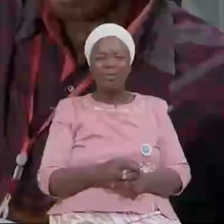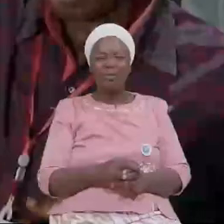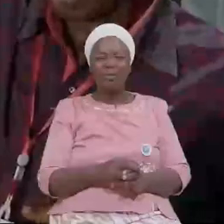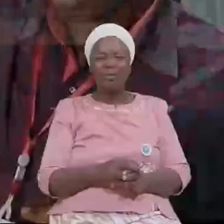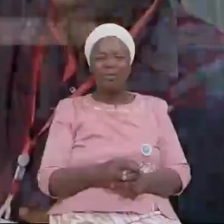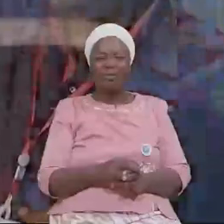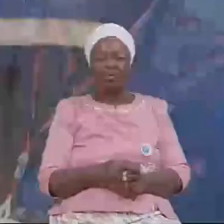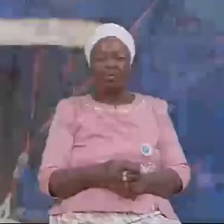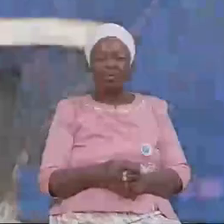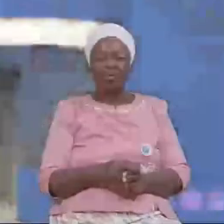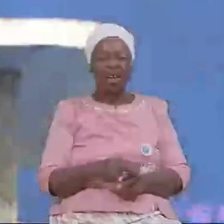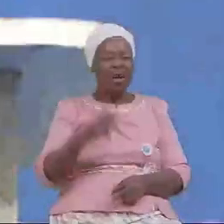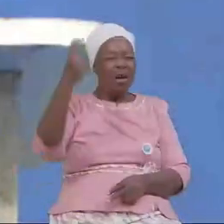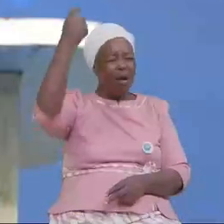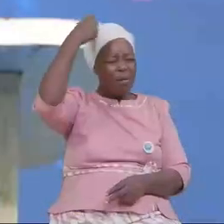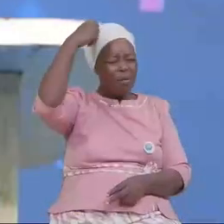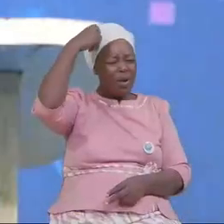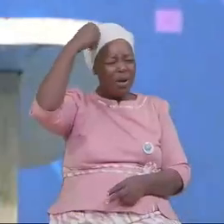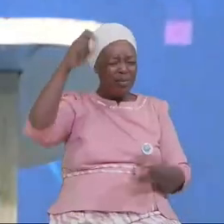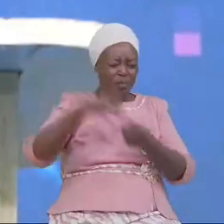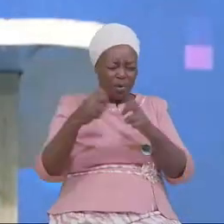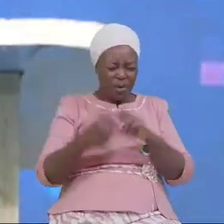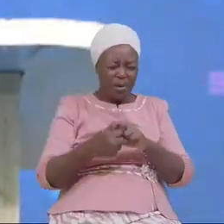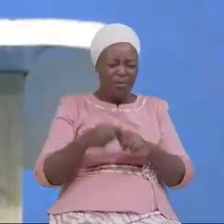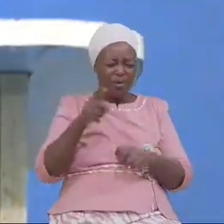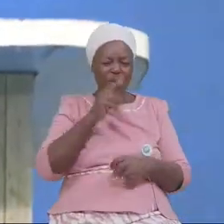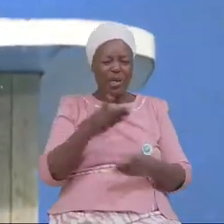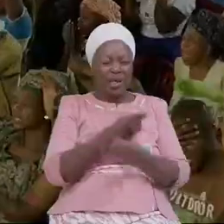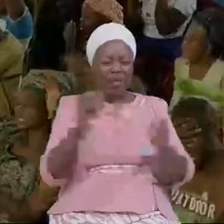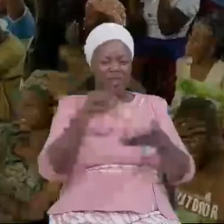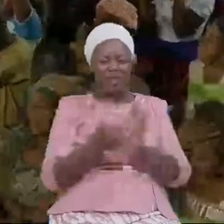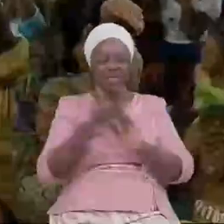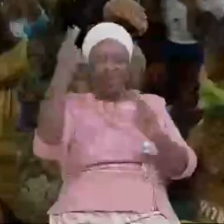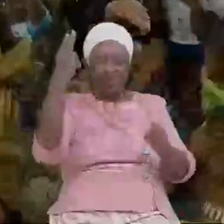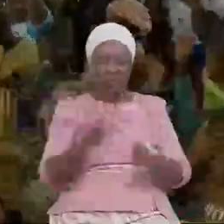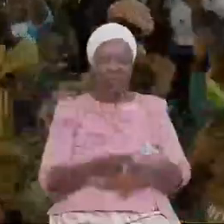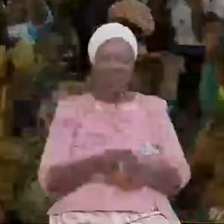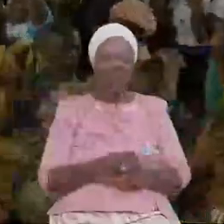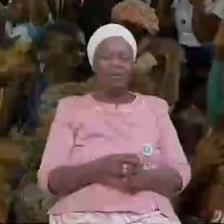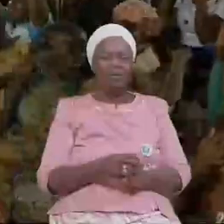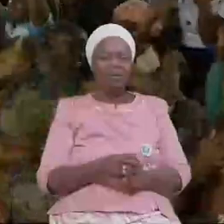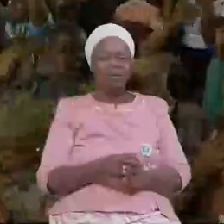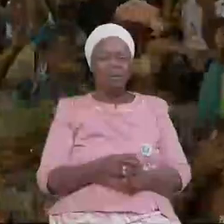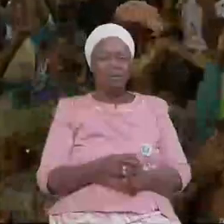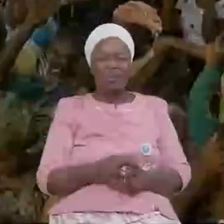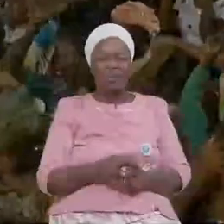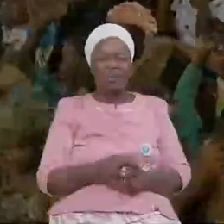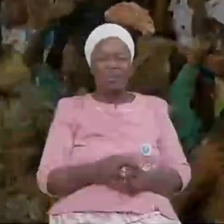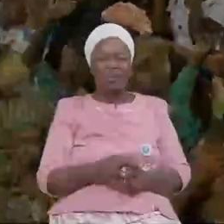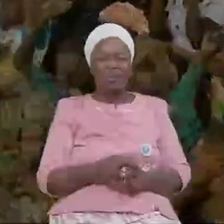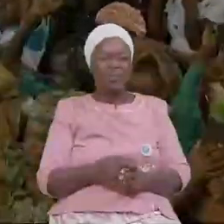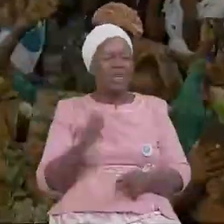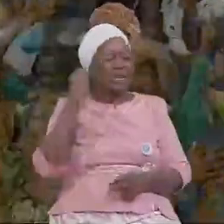Problèmes mentaux, vous en êtes délivrés au nom de Jésus-Christ. Les problèmes